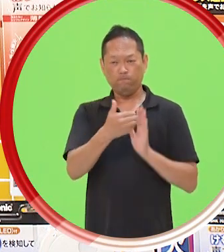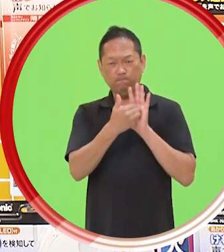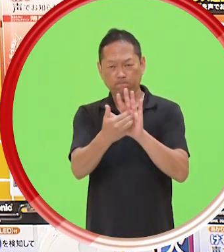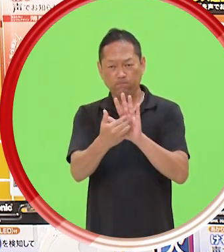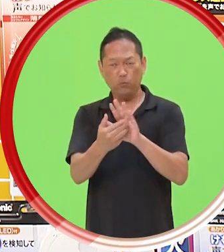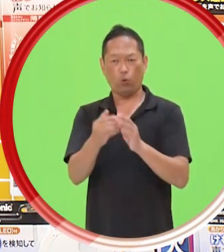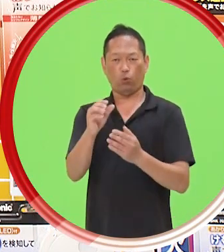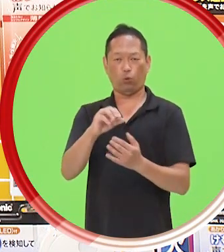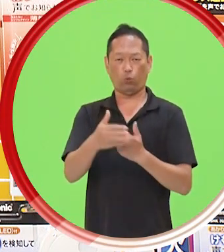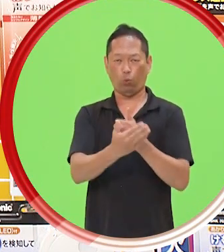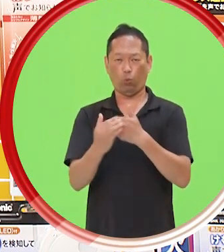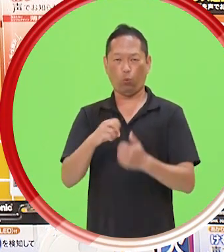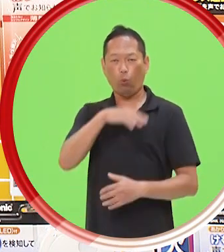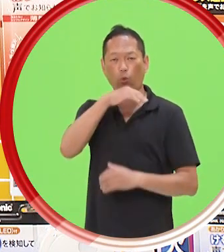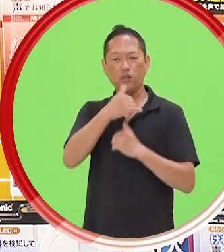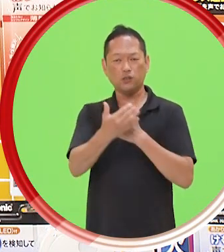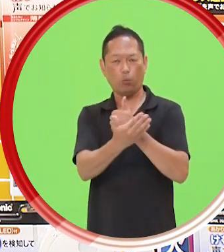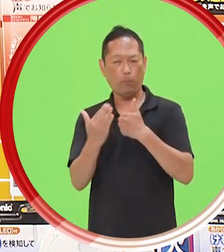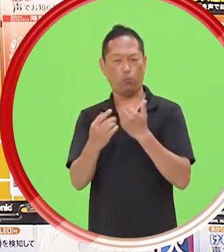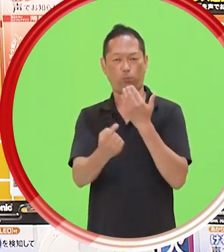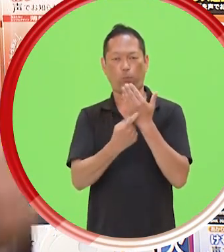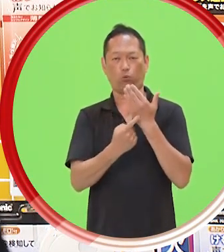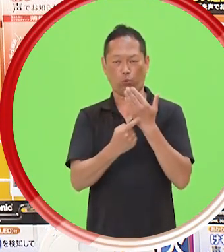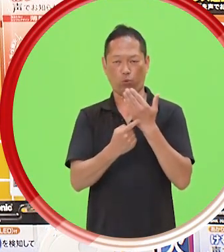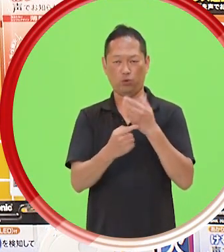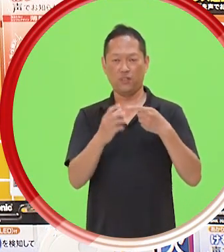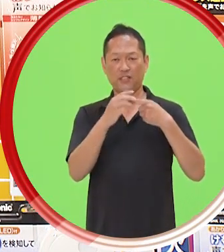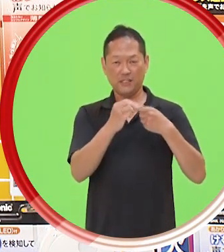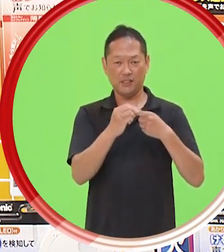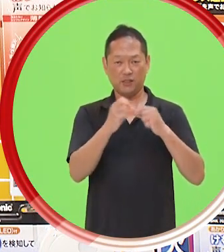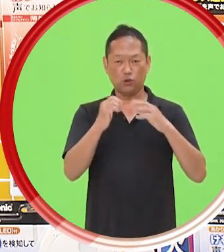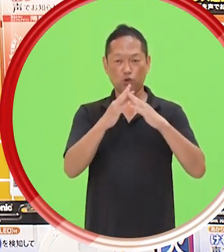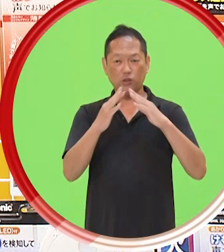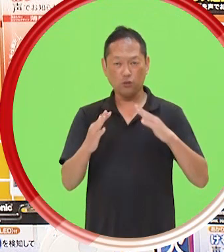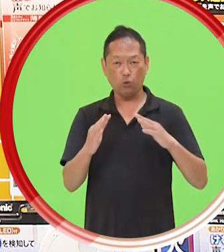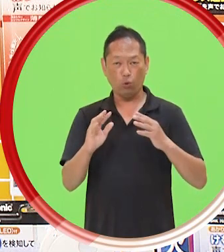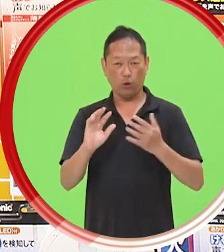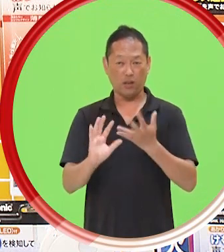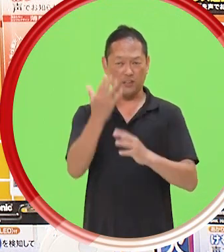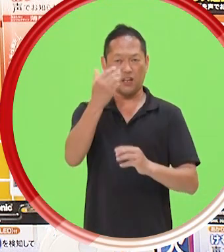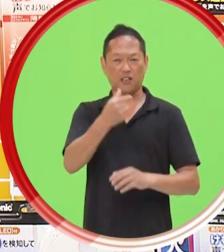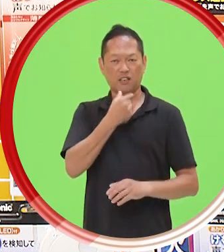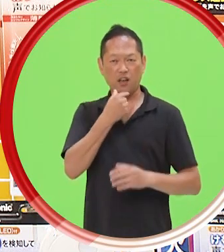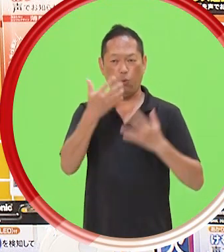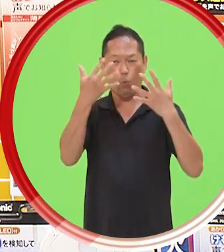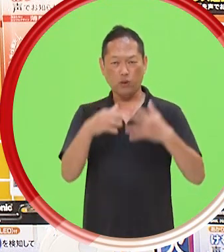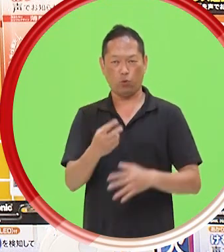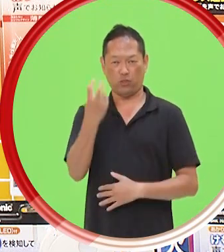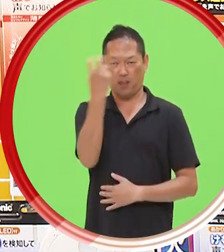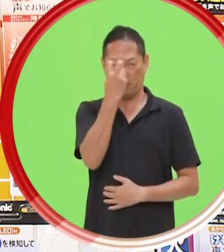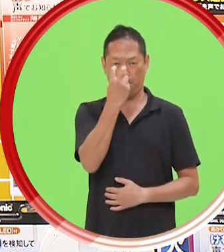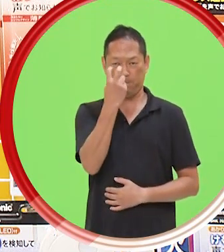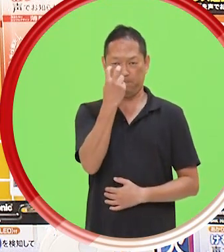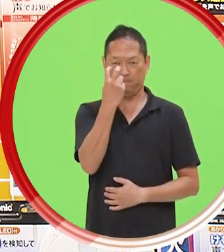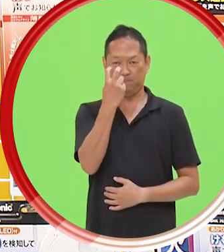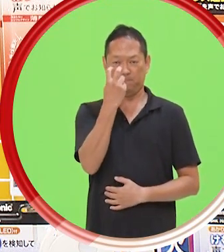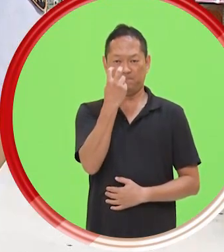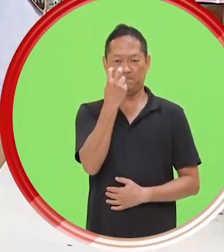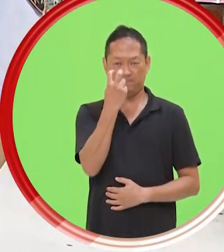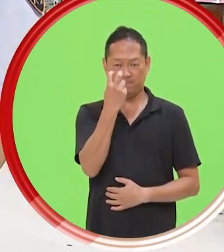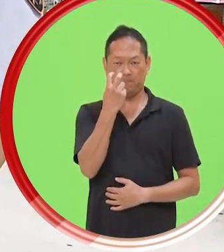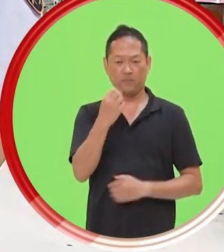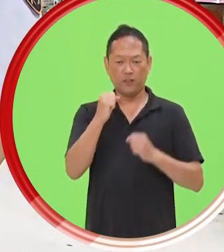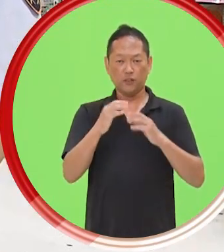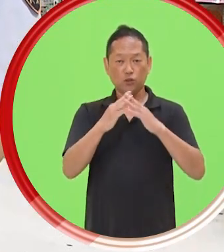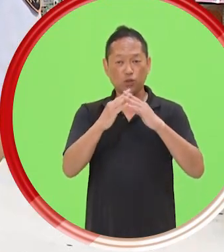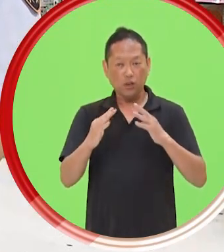災から守るためのポイントがあるそうです。その1、住宅用火災警報器を点検しましょう。